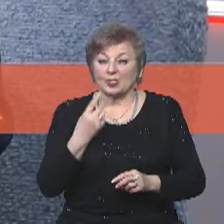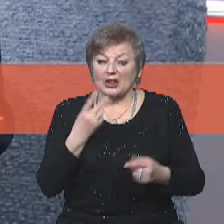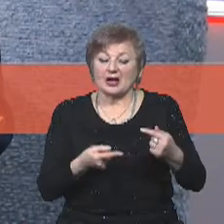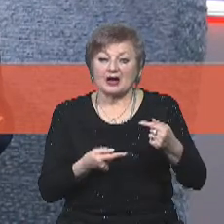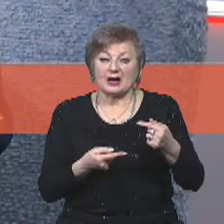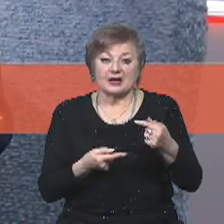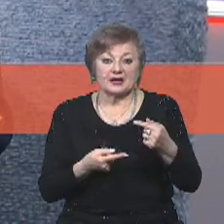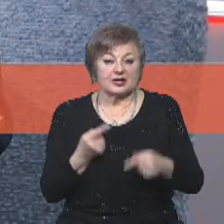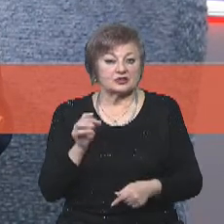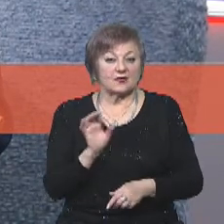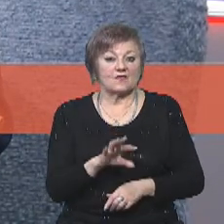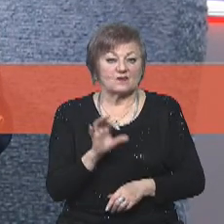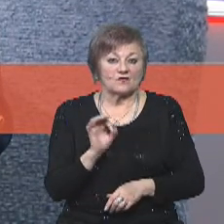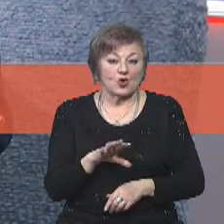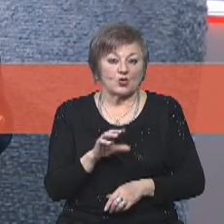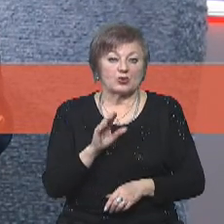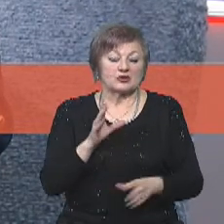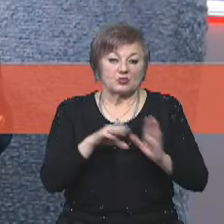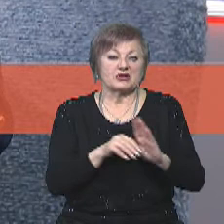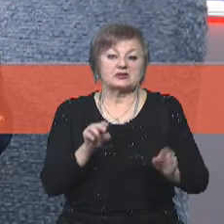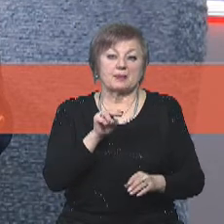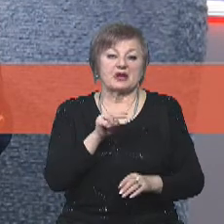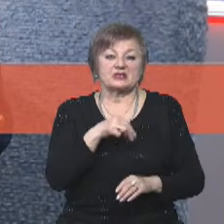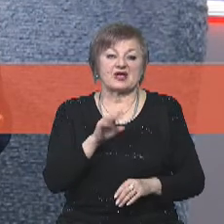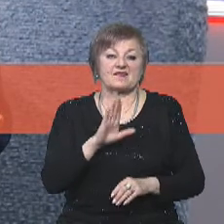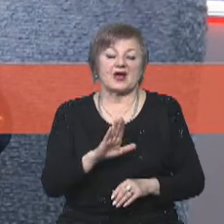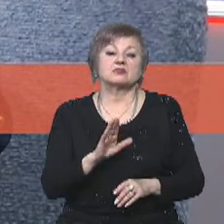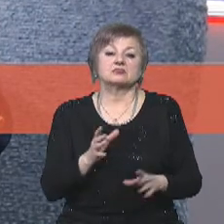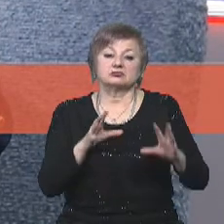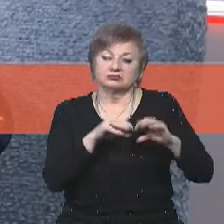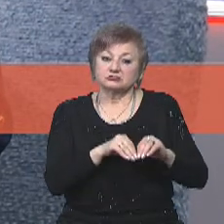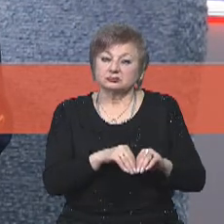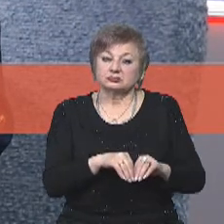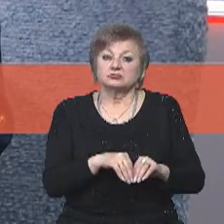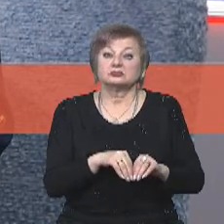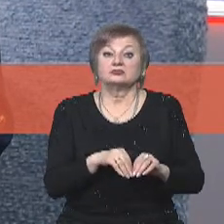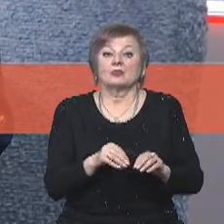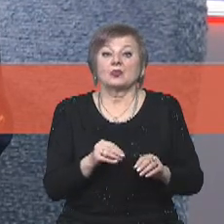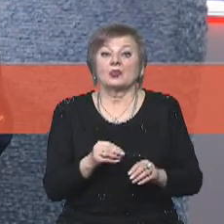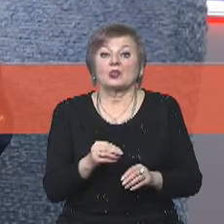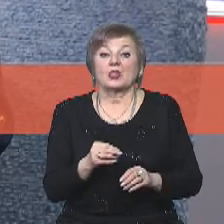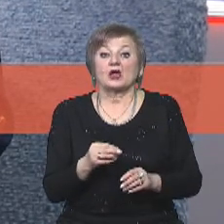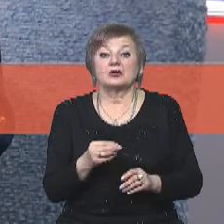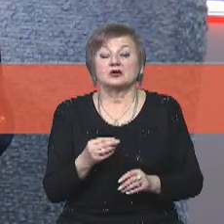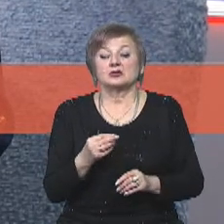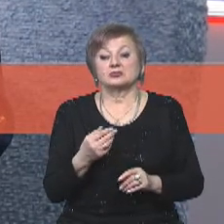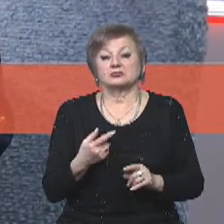різниця, у жовтні це з ПДВ для підприємств, що споживають більше 50 кубометрів